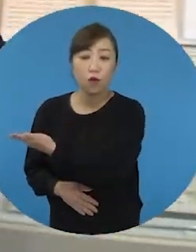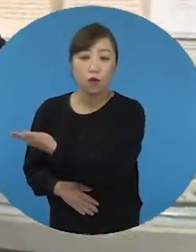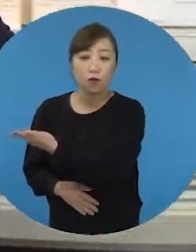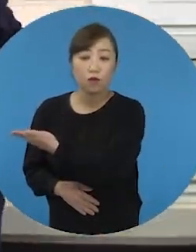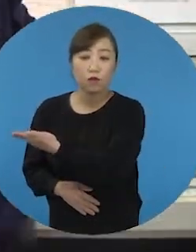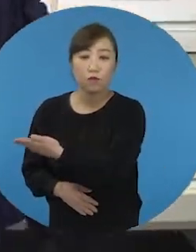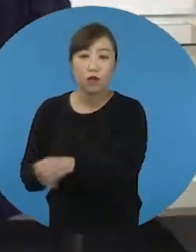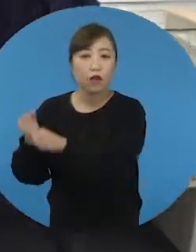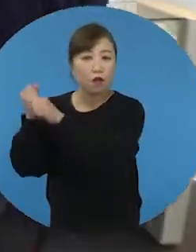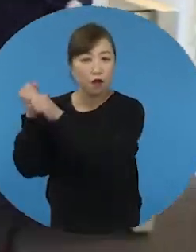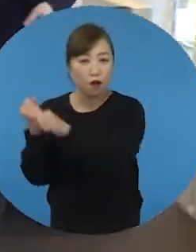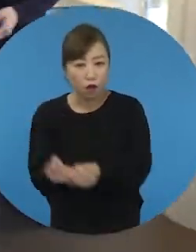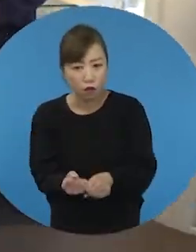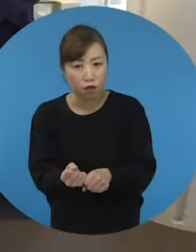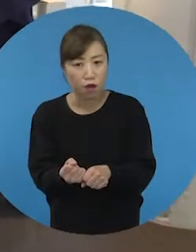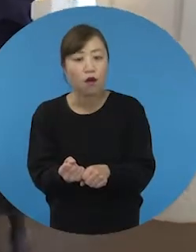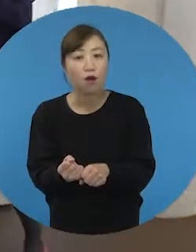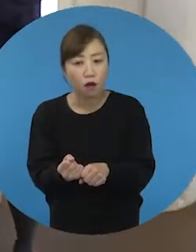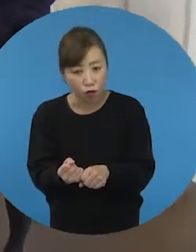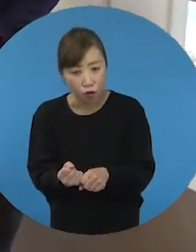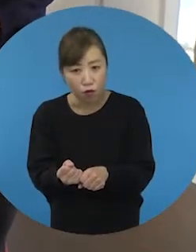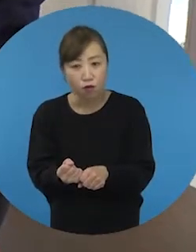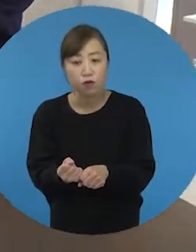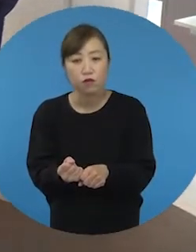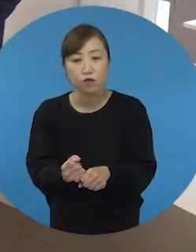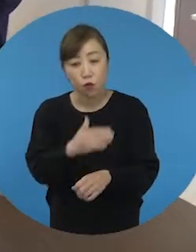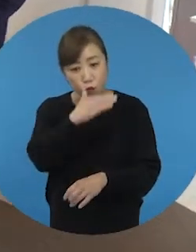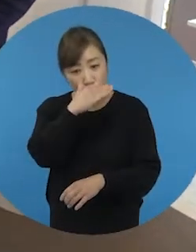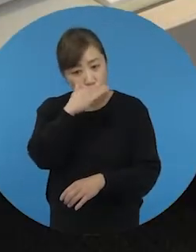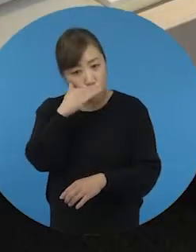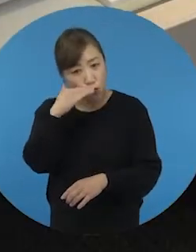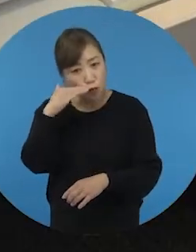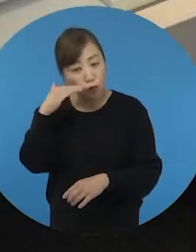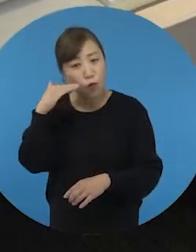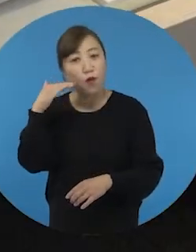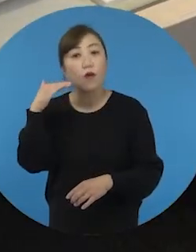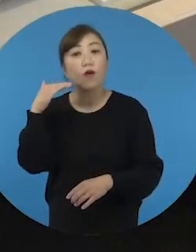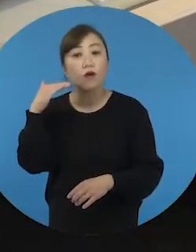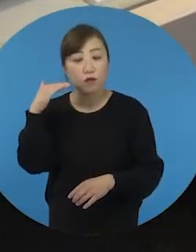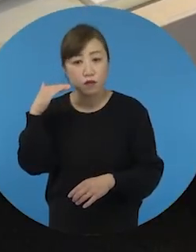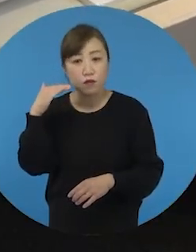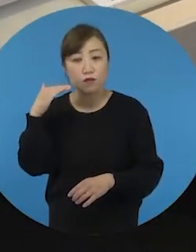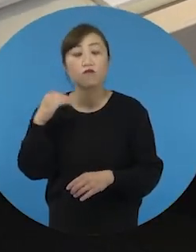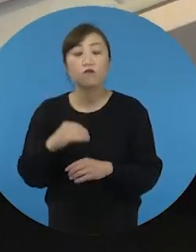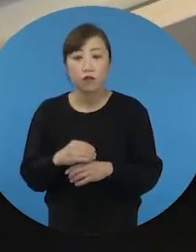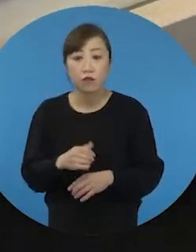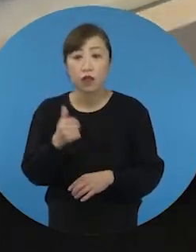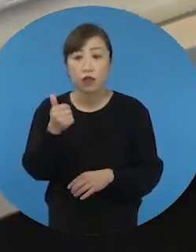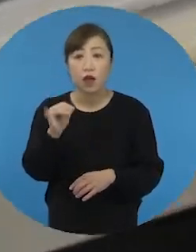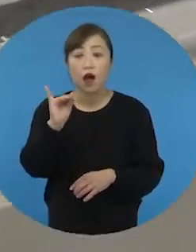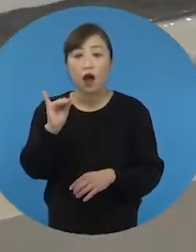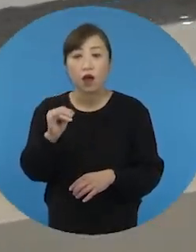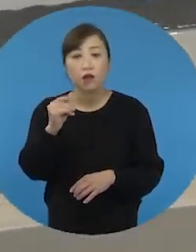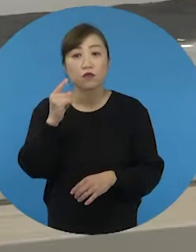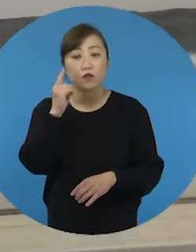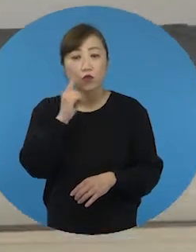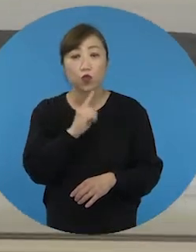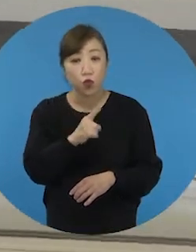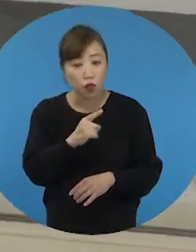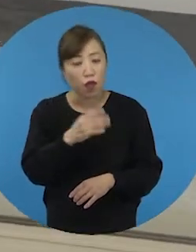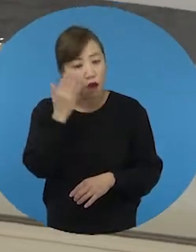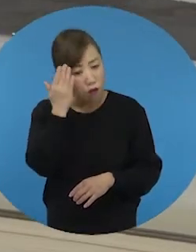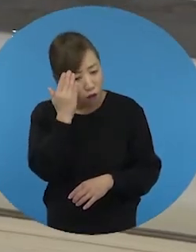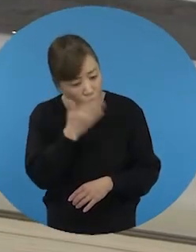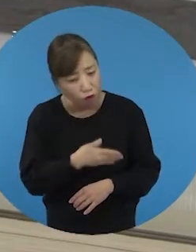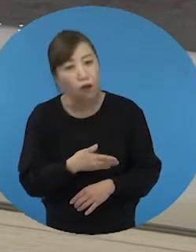ちらの刀なんですけれども立派ですよね。 はい、こちらは太刀と呼ばれる武器になります。 あ、太刀と